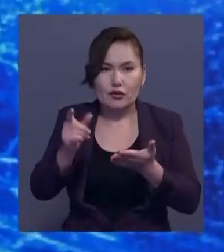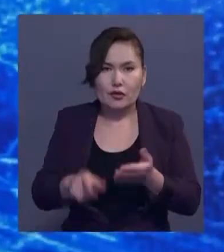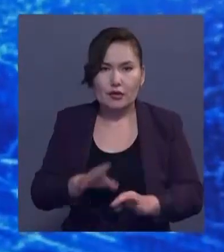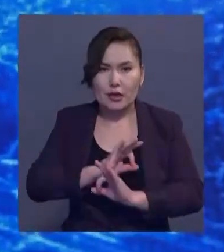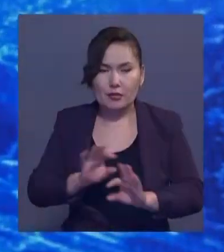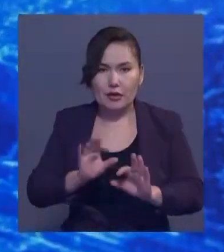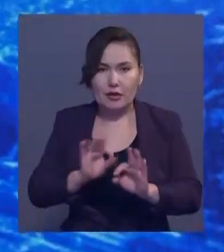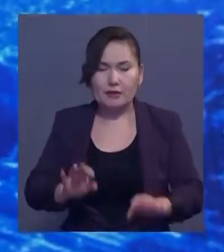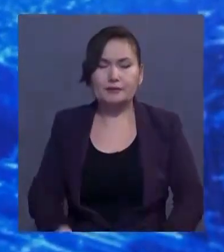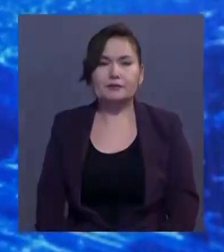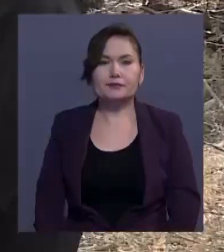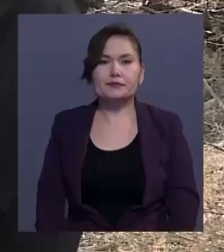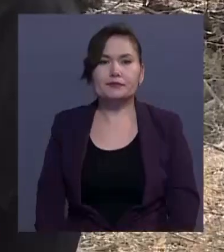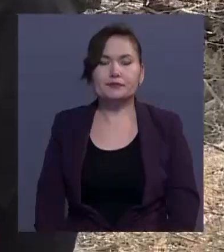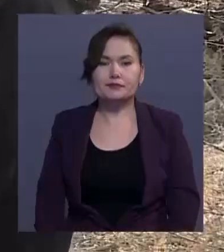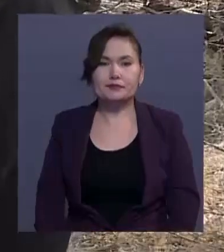тарқатады.